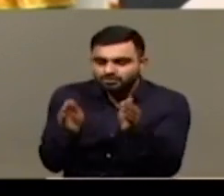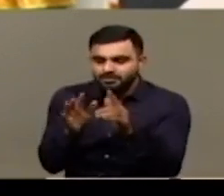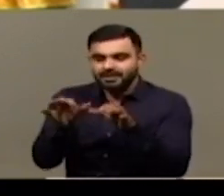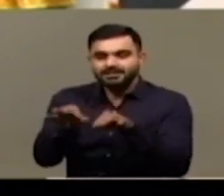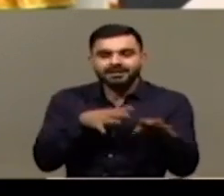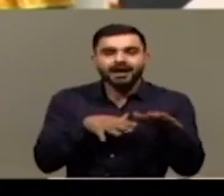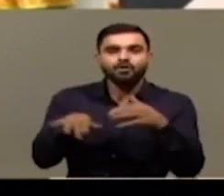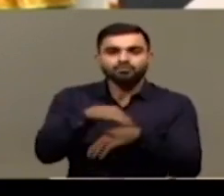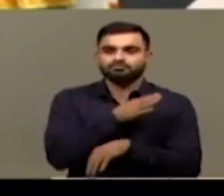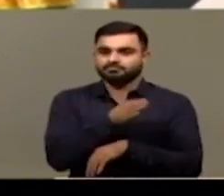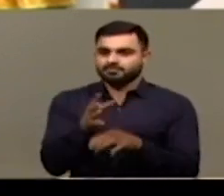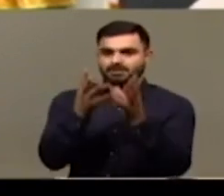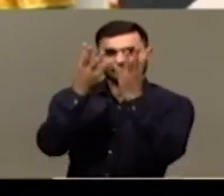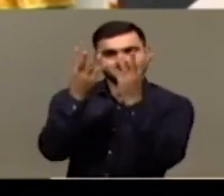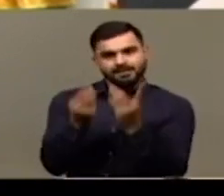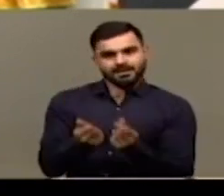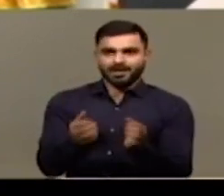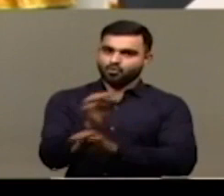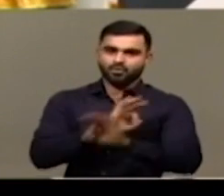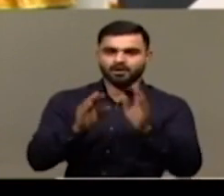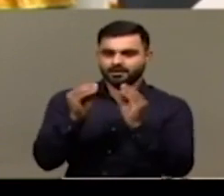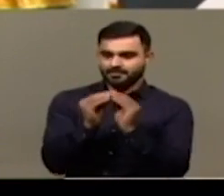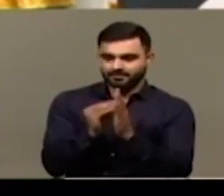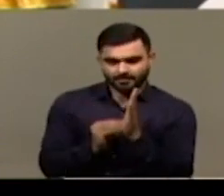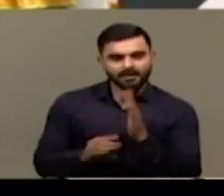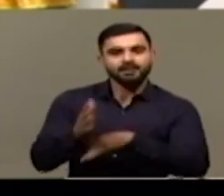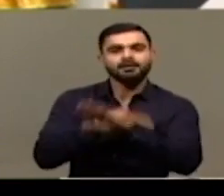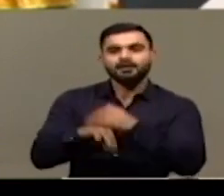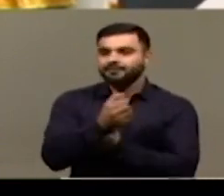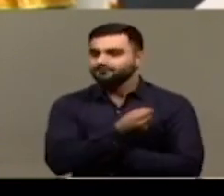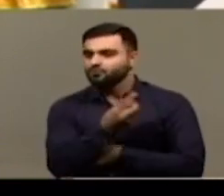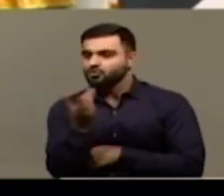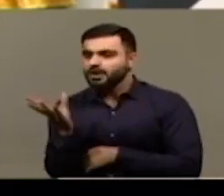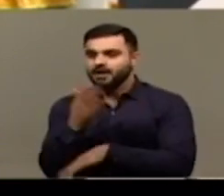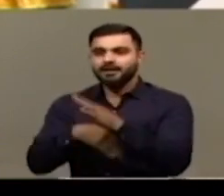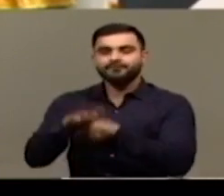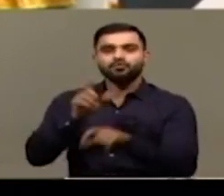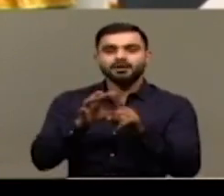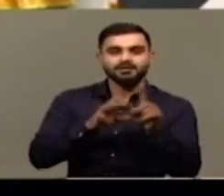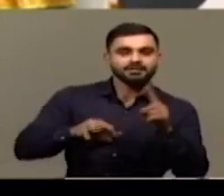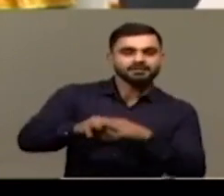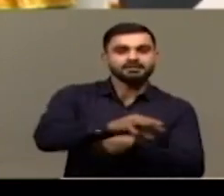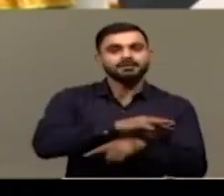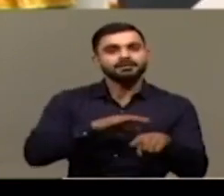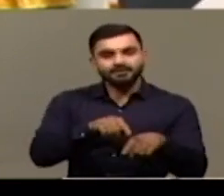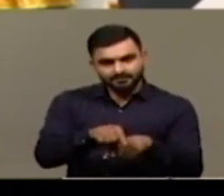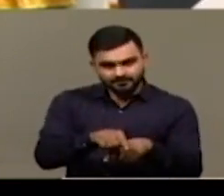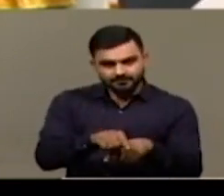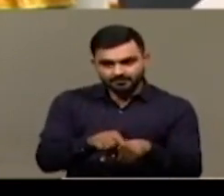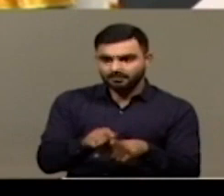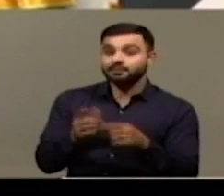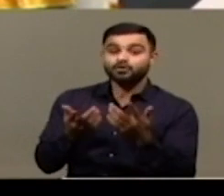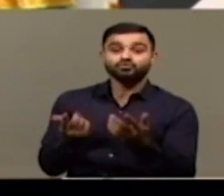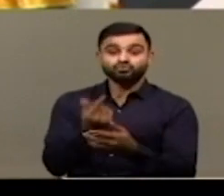विकलांग या कितने डिसेबल्ड लोग हैं जिले में जिनके पास ये स्कीम्स पहुंचनी चाहिए, जिनके पास ये योजनाओं की